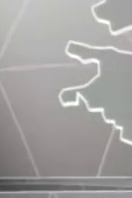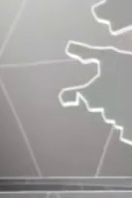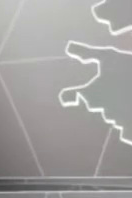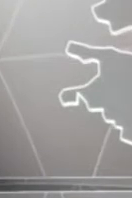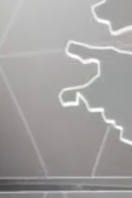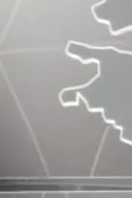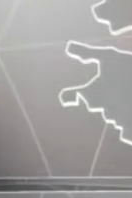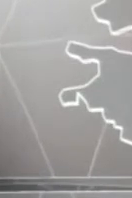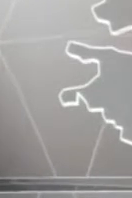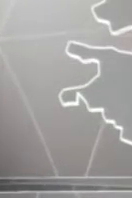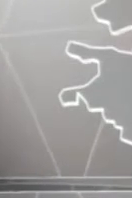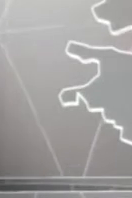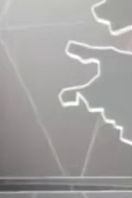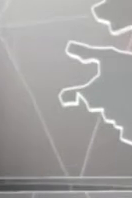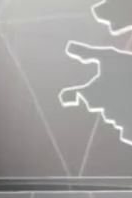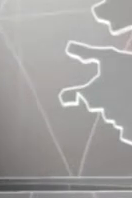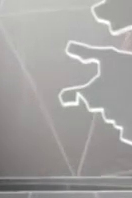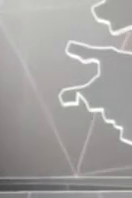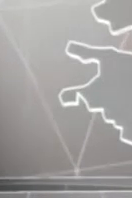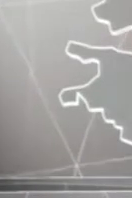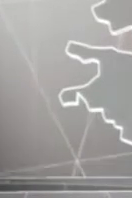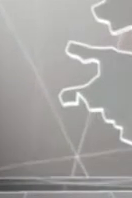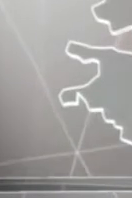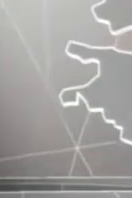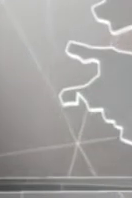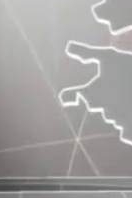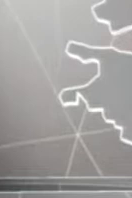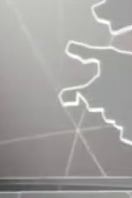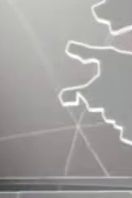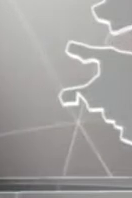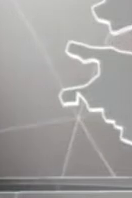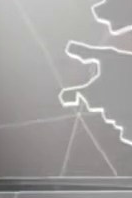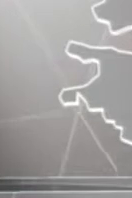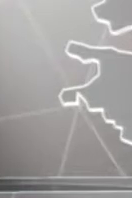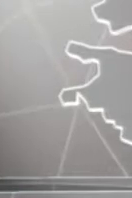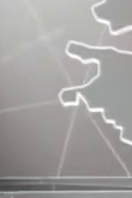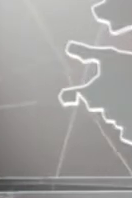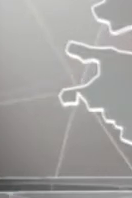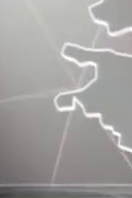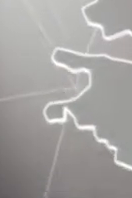секунду. Температура повітря по області вночі від 1 до 6 градусів морозу, вдень від 5 до